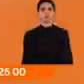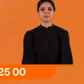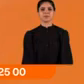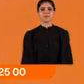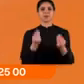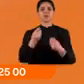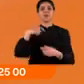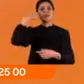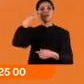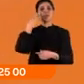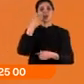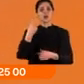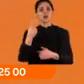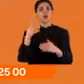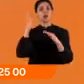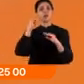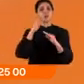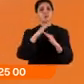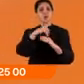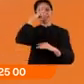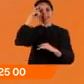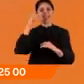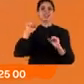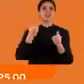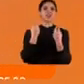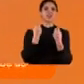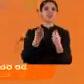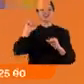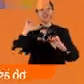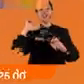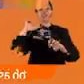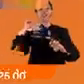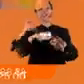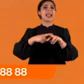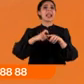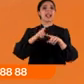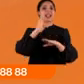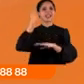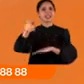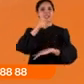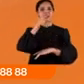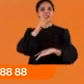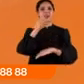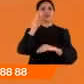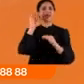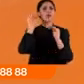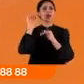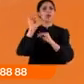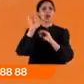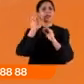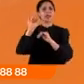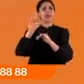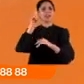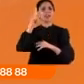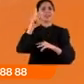Güzel görüntülerle bir araya gidelim. Yazı ayrı, kışı ayrı güzel olan Ayder Yaylası'na gideceğiz. Bir kafenin müdavimi olan iki tilki var Ayder'de